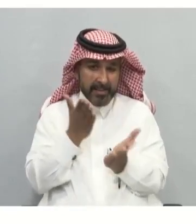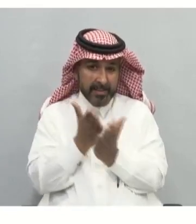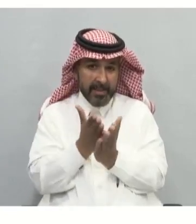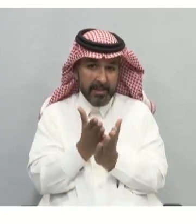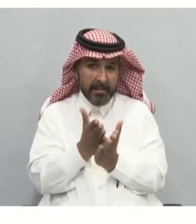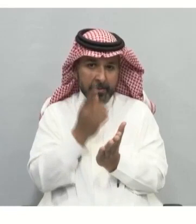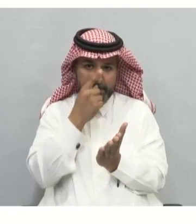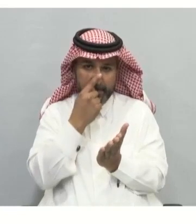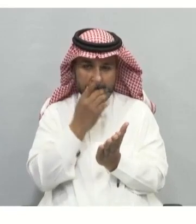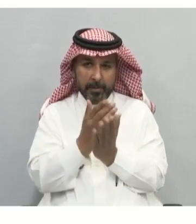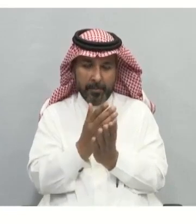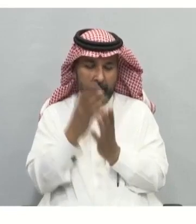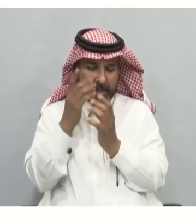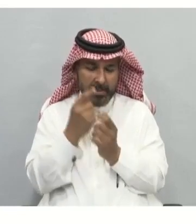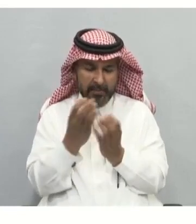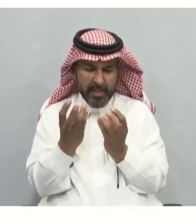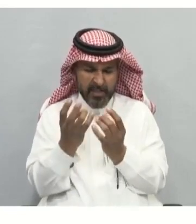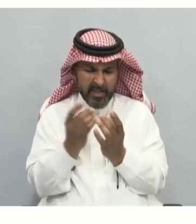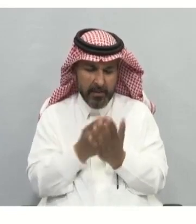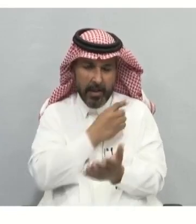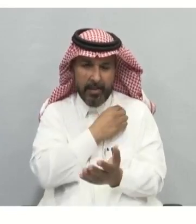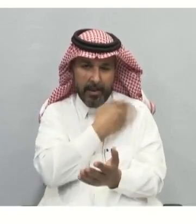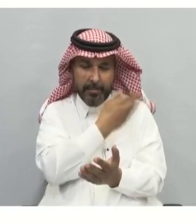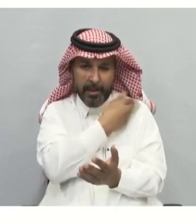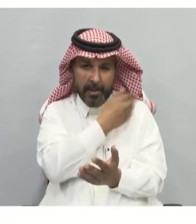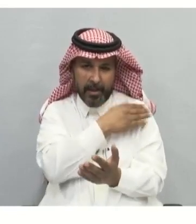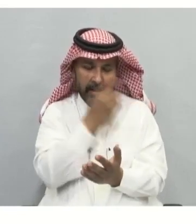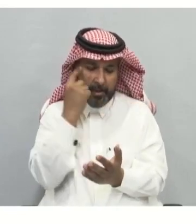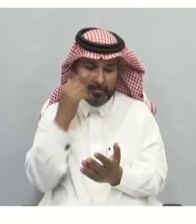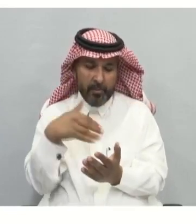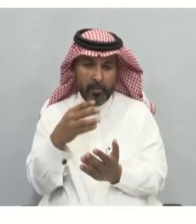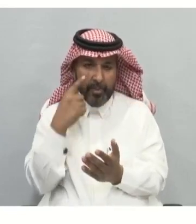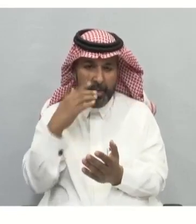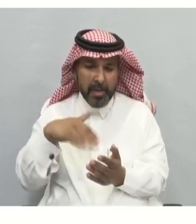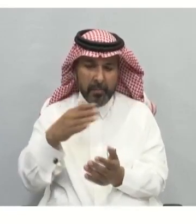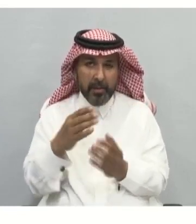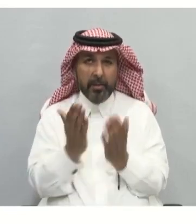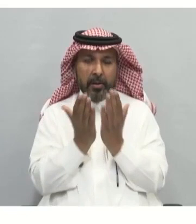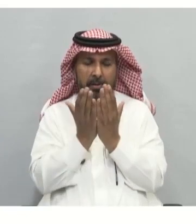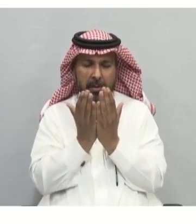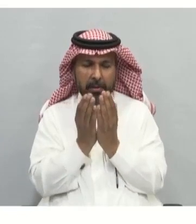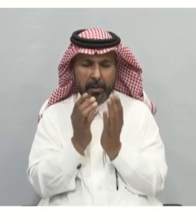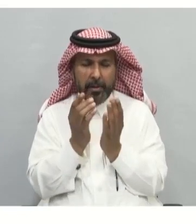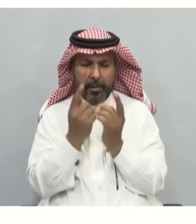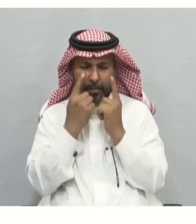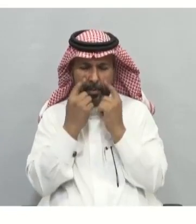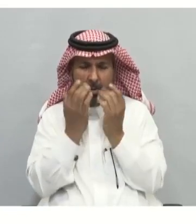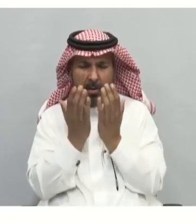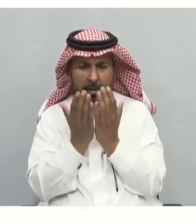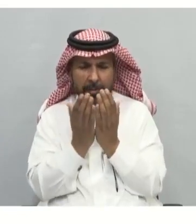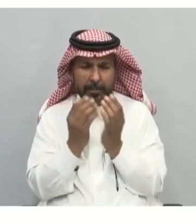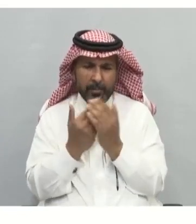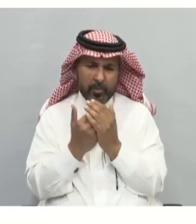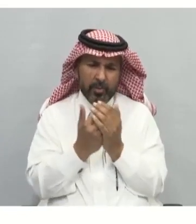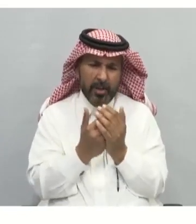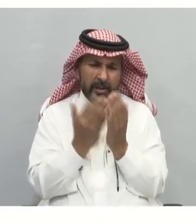ثالثا لجا المؤمنون الى ربهم ويظهر افتقارهم اليه هذه هي الحكم والفوائد من